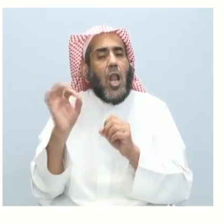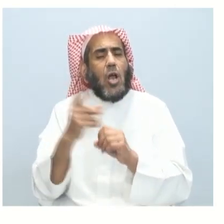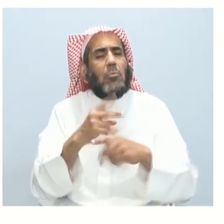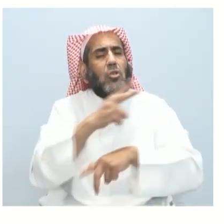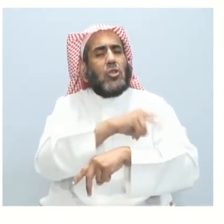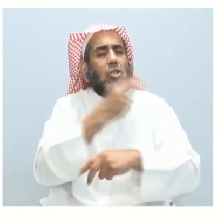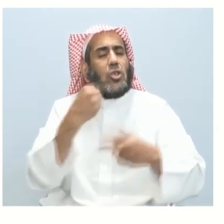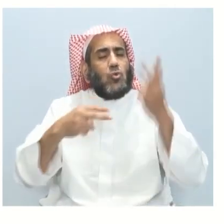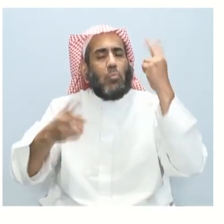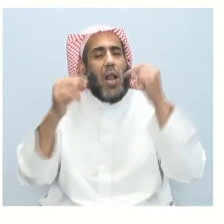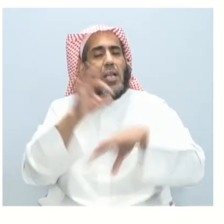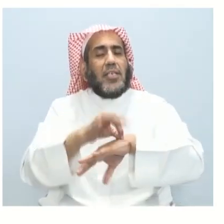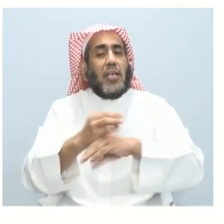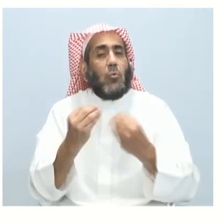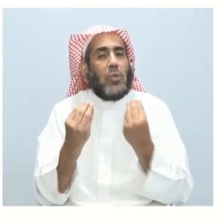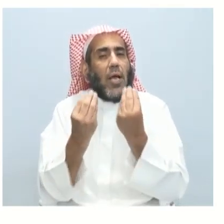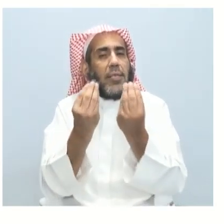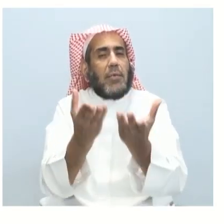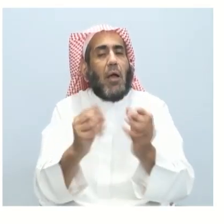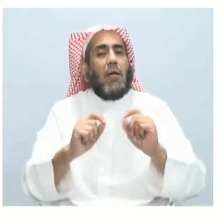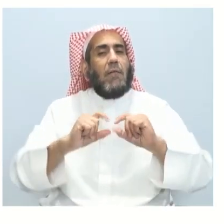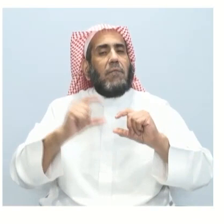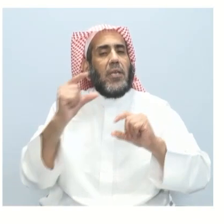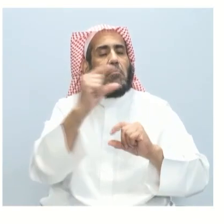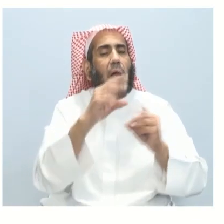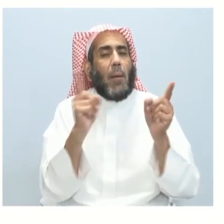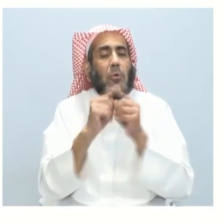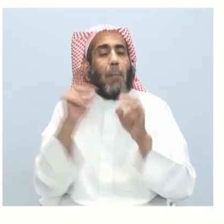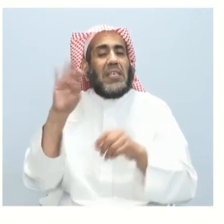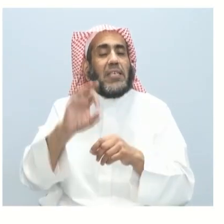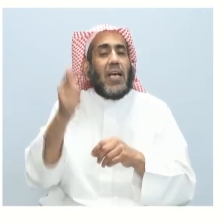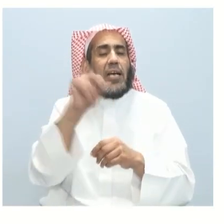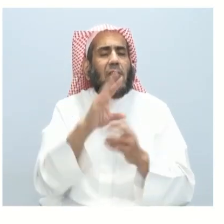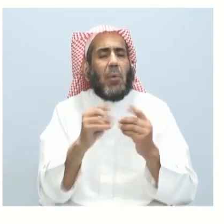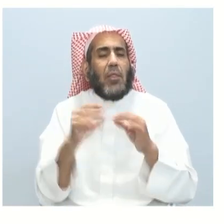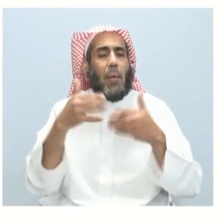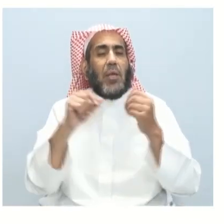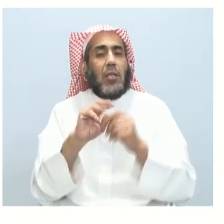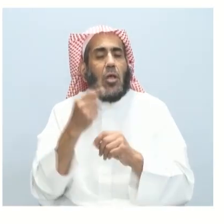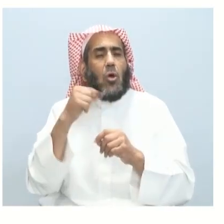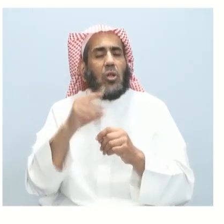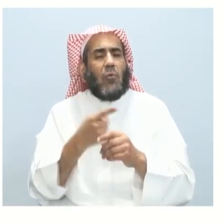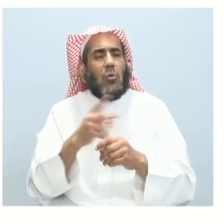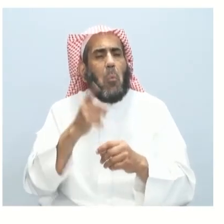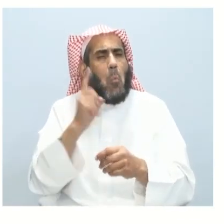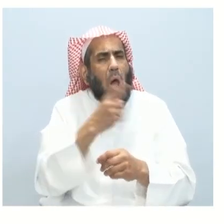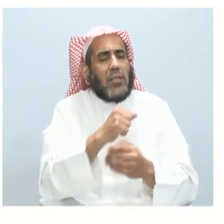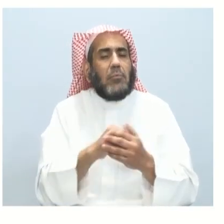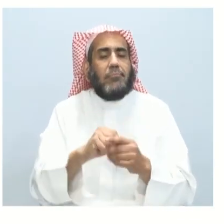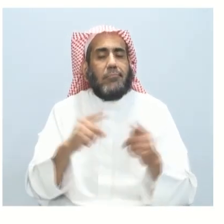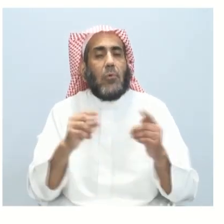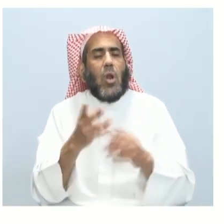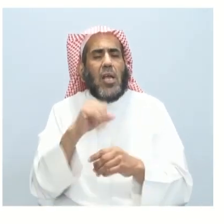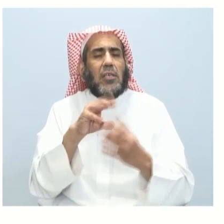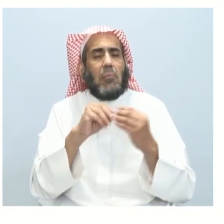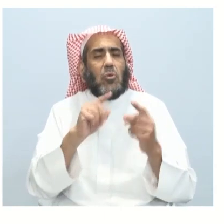تجربه الانسانيه وتقديمها في عباره موجزه كما ذكر بشار مثلا في بعض ابياته اذا كنت في كل الامور معاتبا طبعا